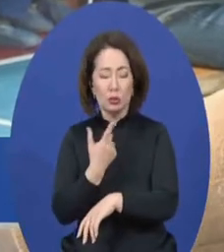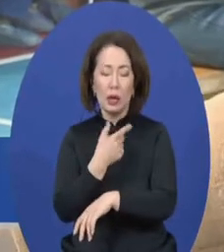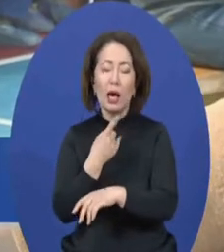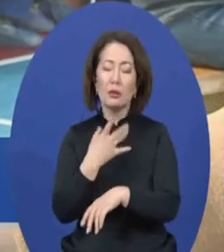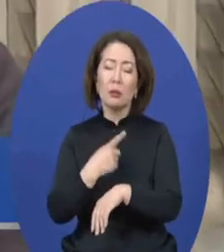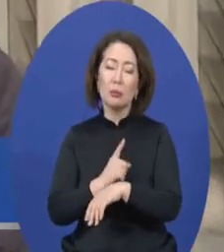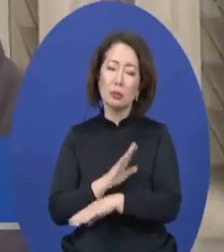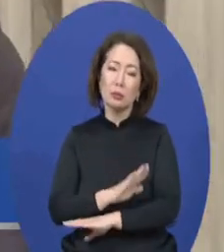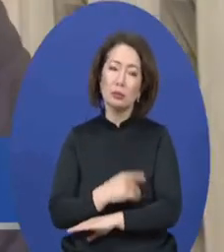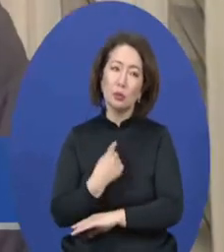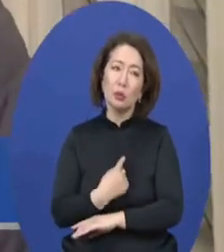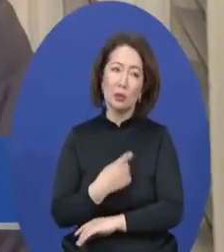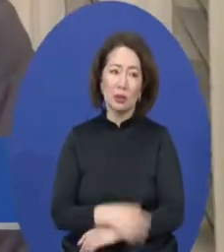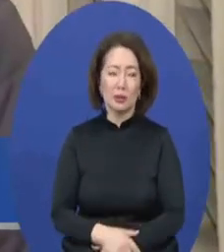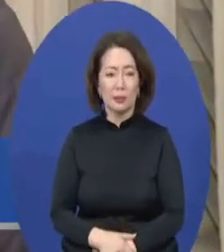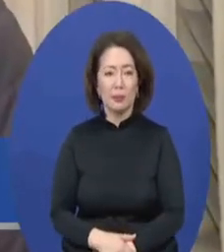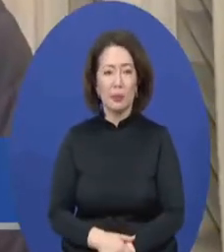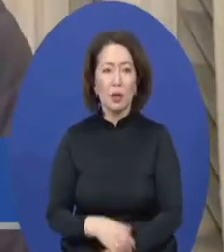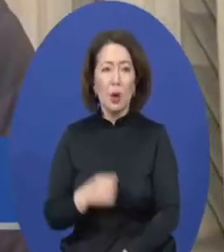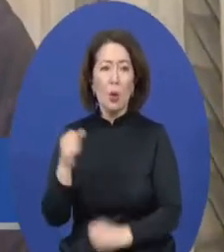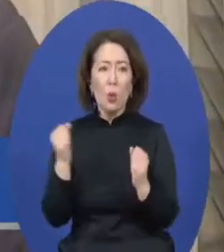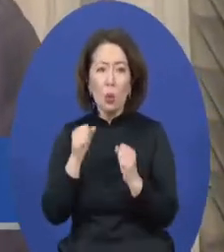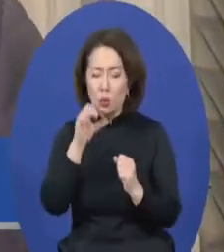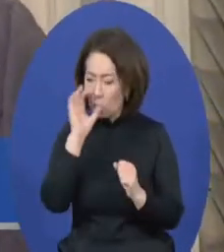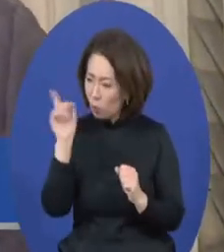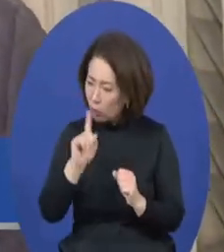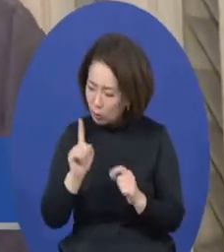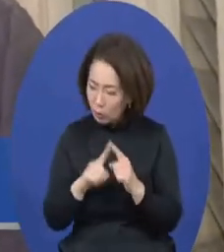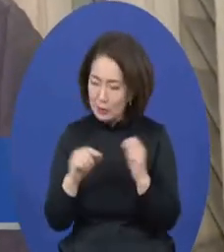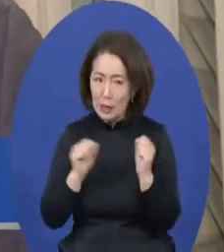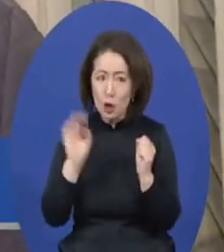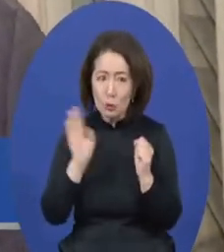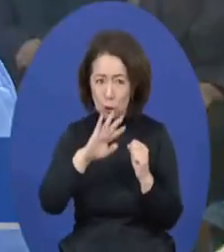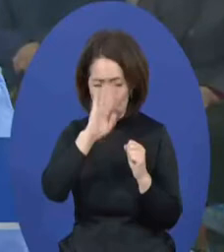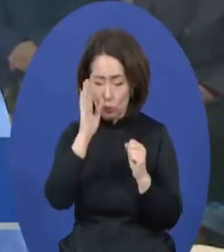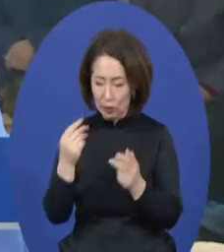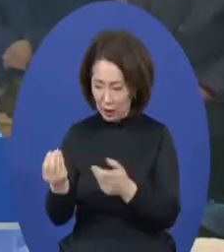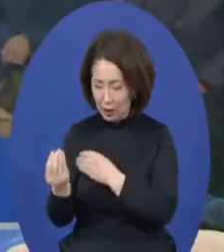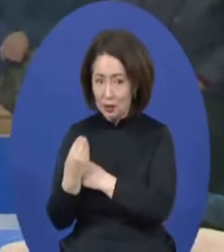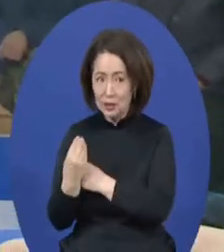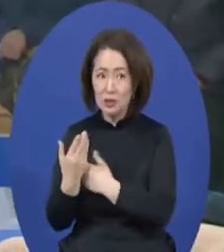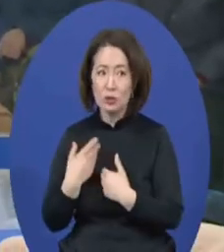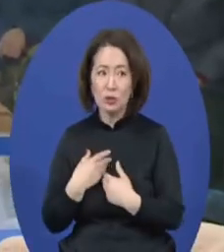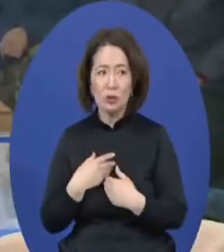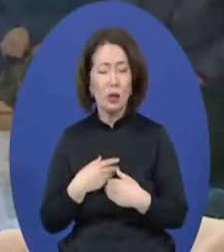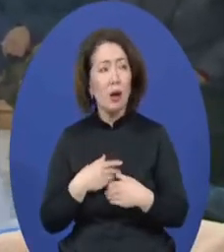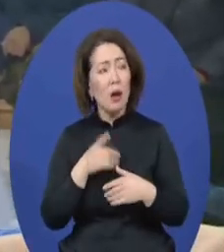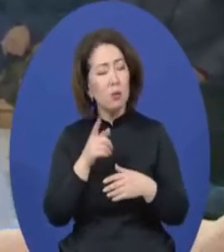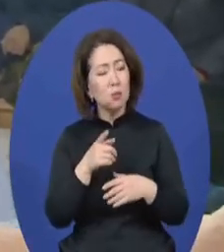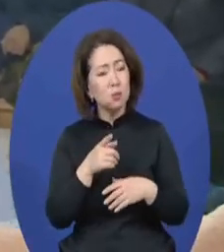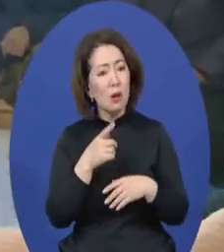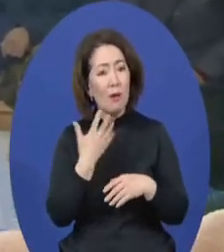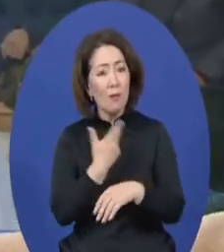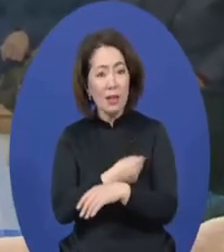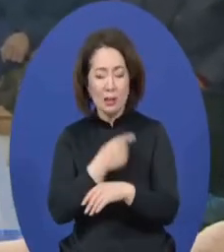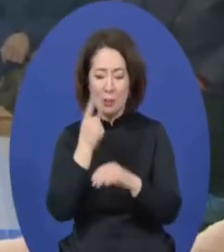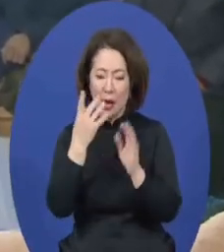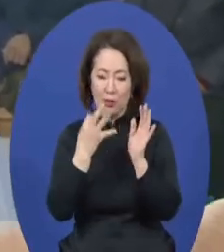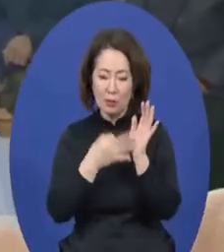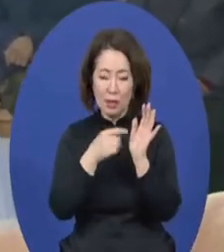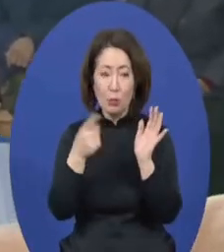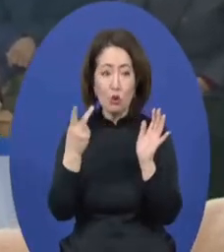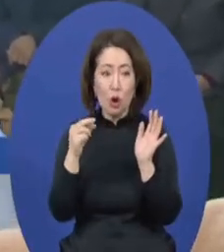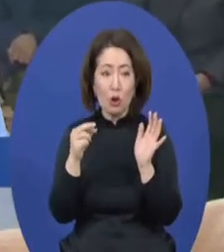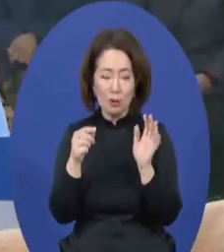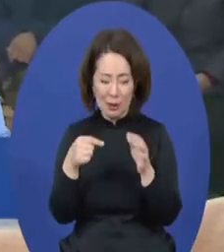юм байна. Тэн дээр нь сууж байна. Хөтлөө юм уушлахгүй даач болохгүй тэгээ дулаан багараа л гэж. Цин нь болохоор өөрөө 18-аас 20 градусд